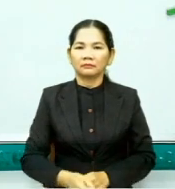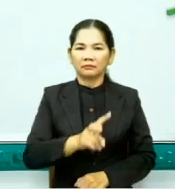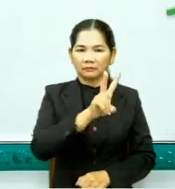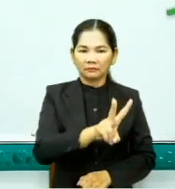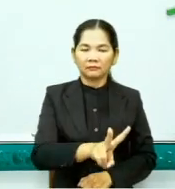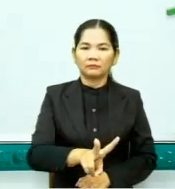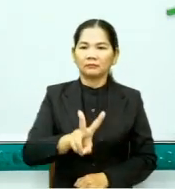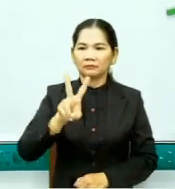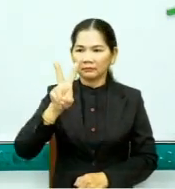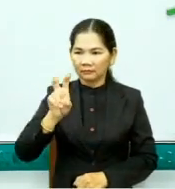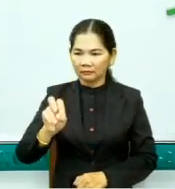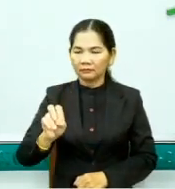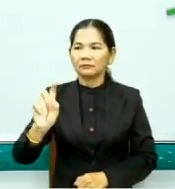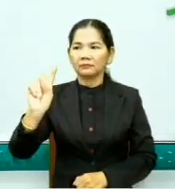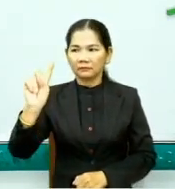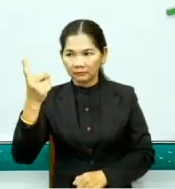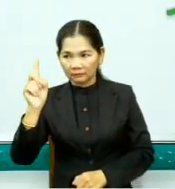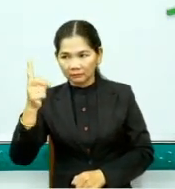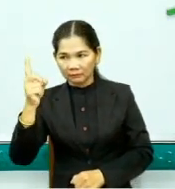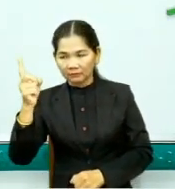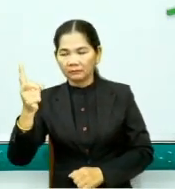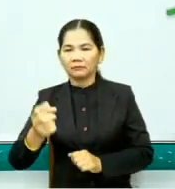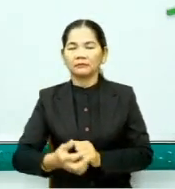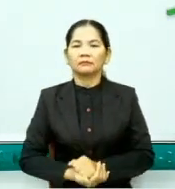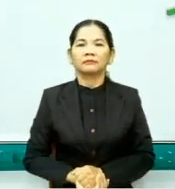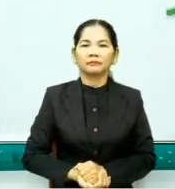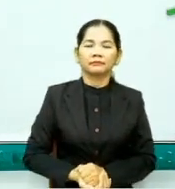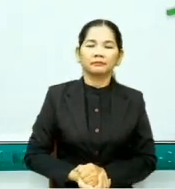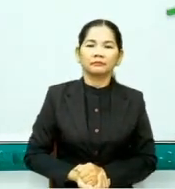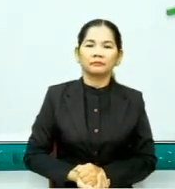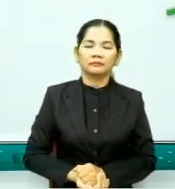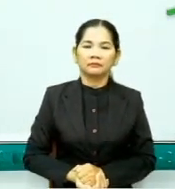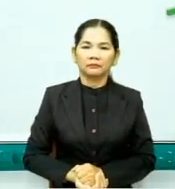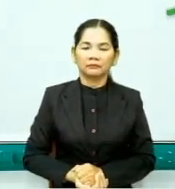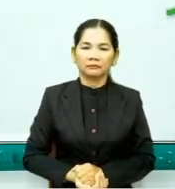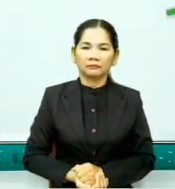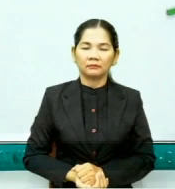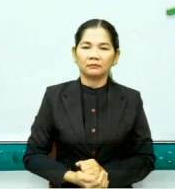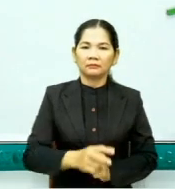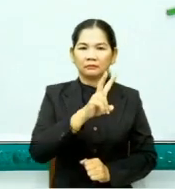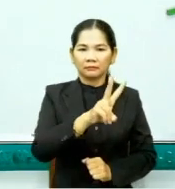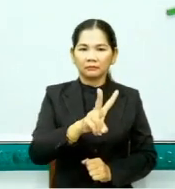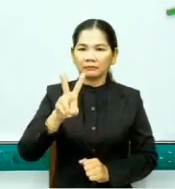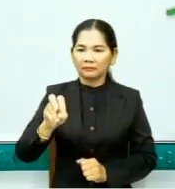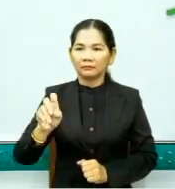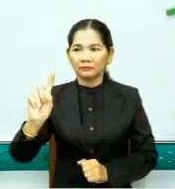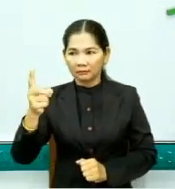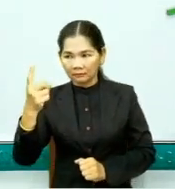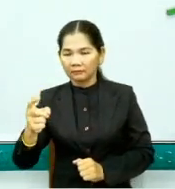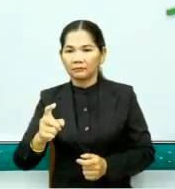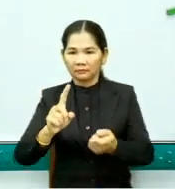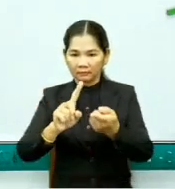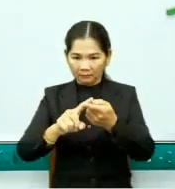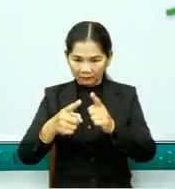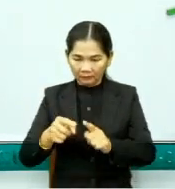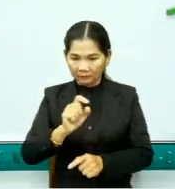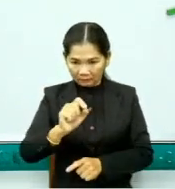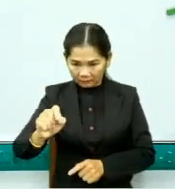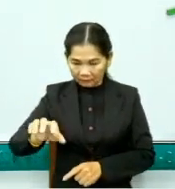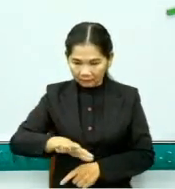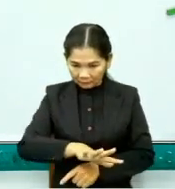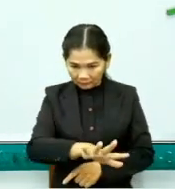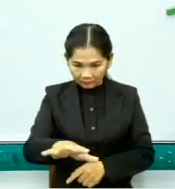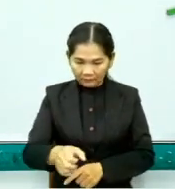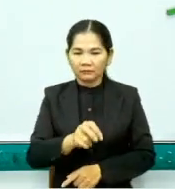Chnam bí bôn đọc mùi chà. Chẳng ở bí bôn đọc mùi nó con sẽ xây chì lịch mà đây nè con.